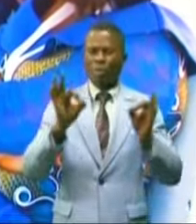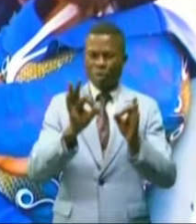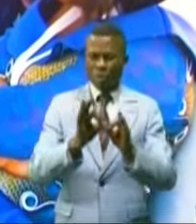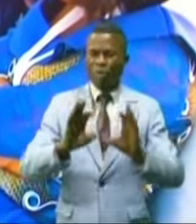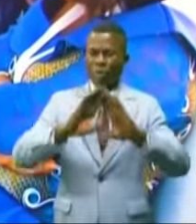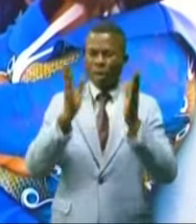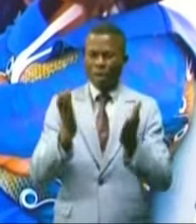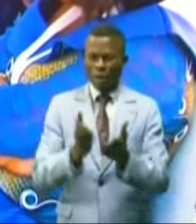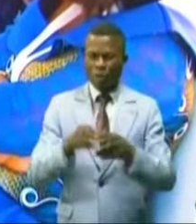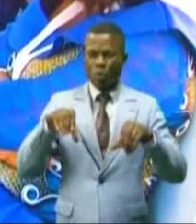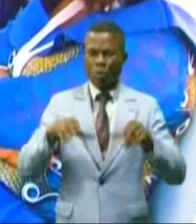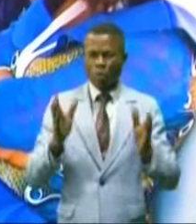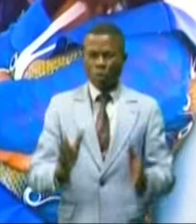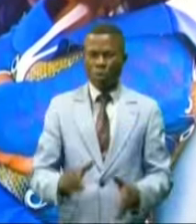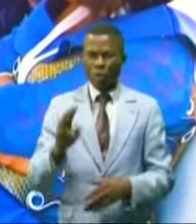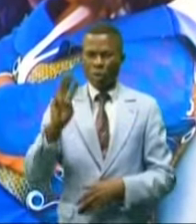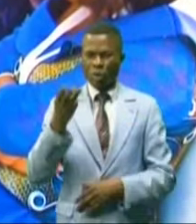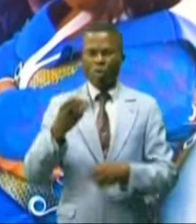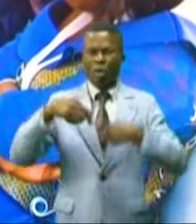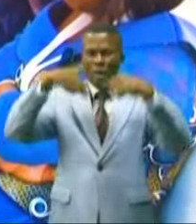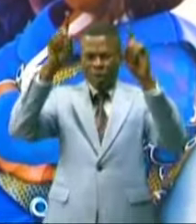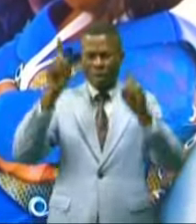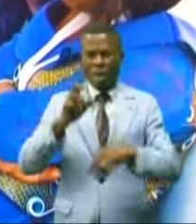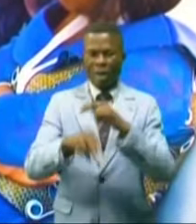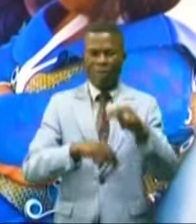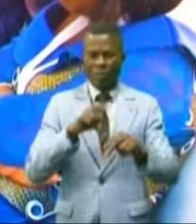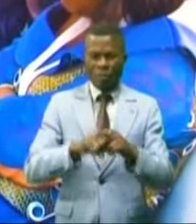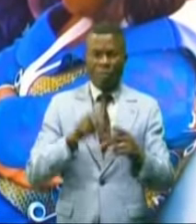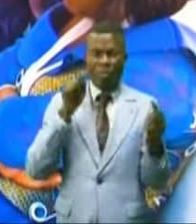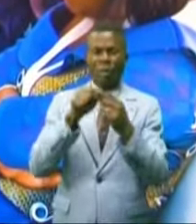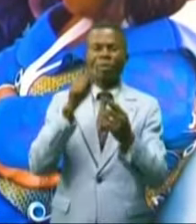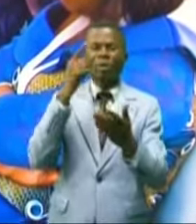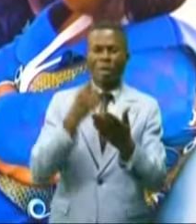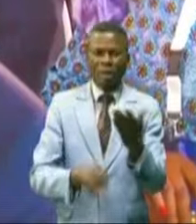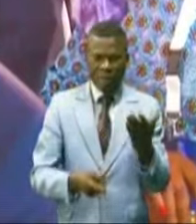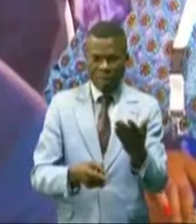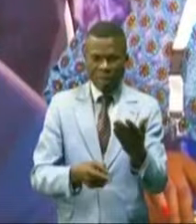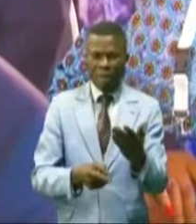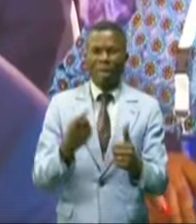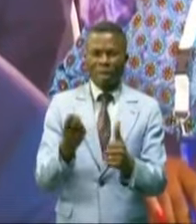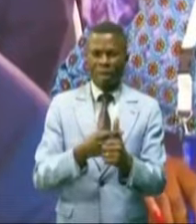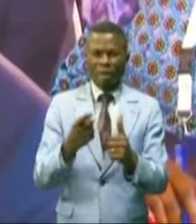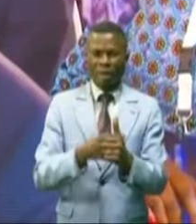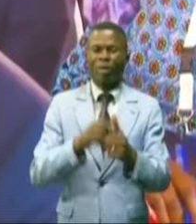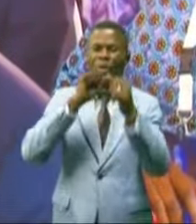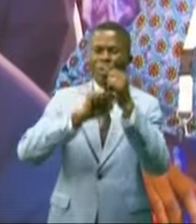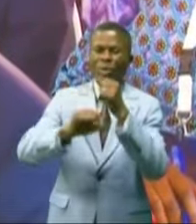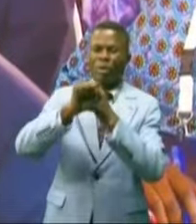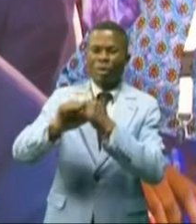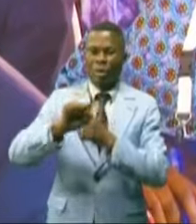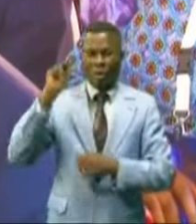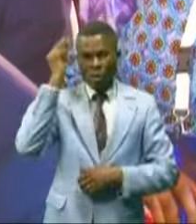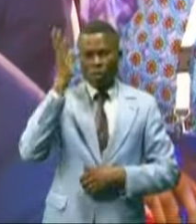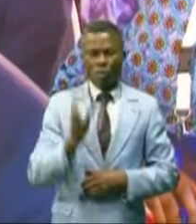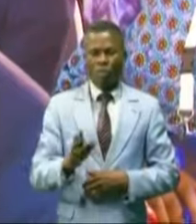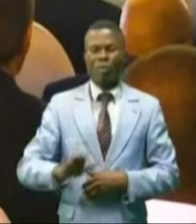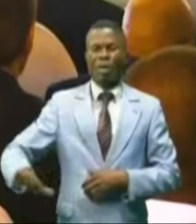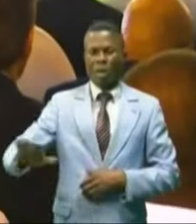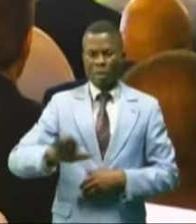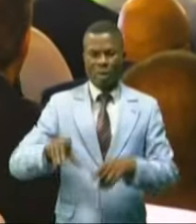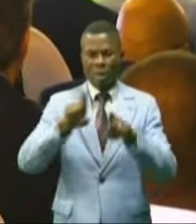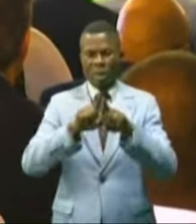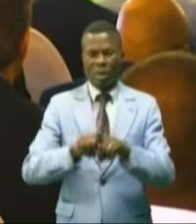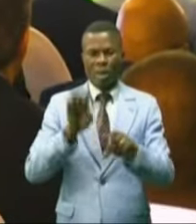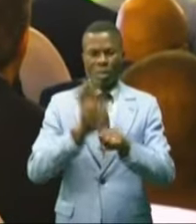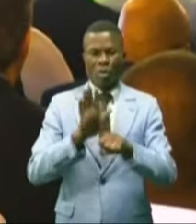les côtés. Cette troisième édition nationale a pour objectif, entre autres, de sensibiliser le gouvernement de la République et les